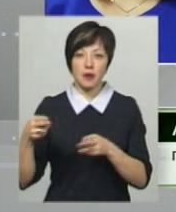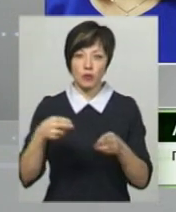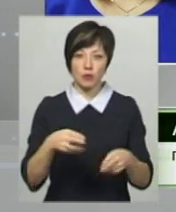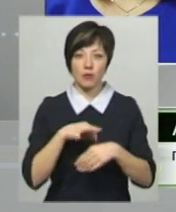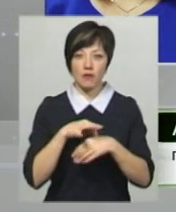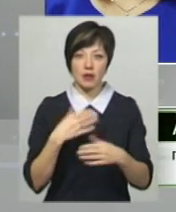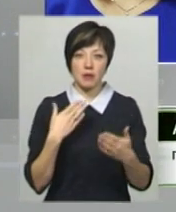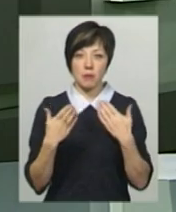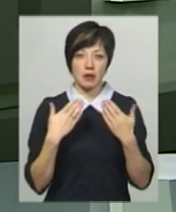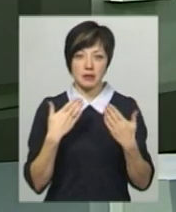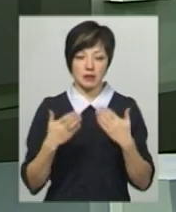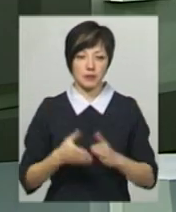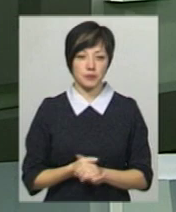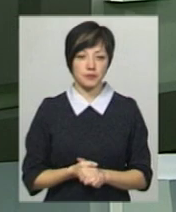бесіди.